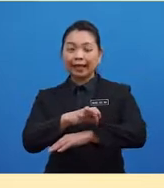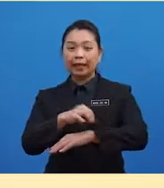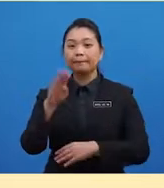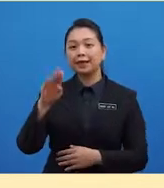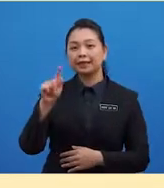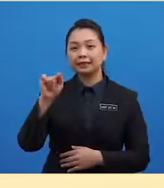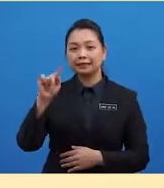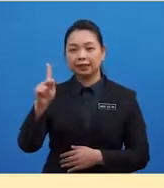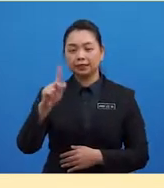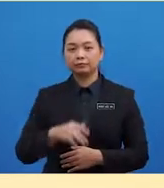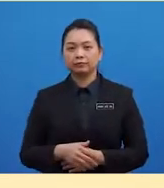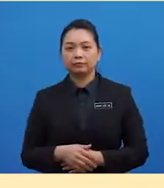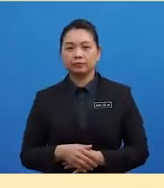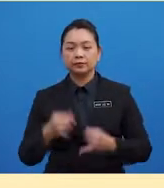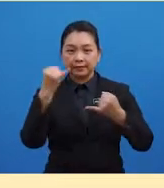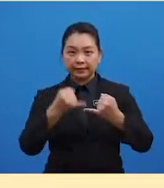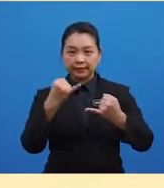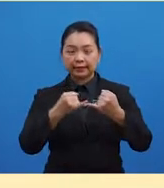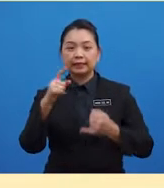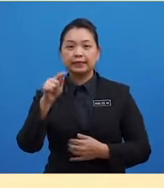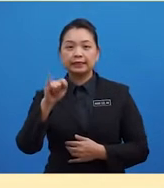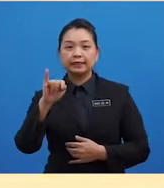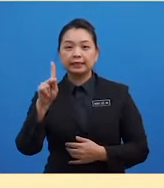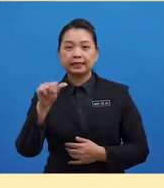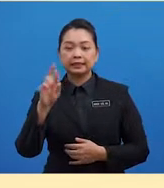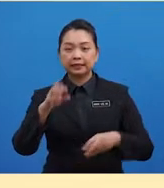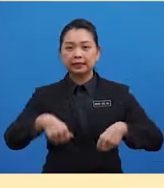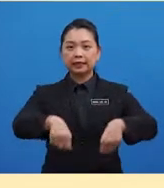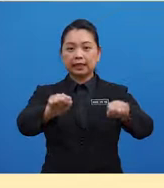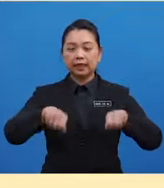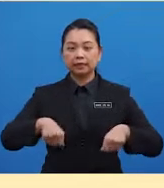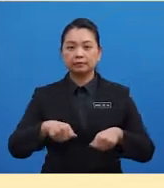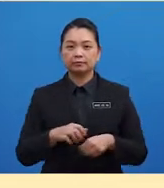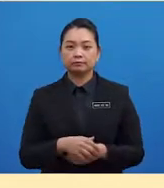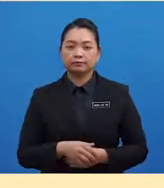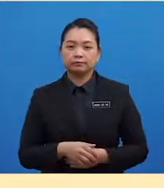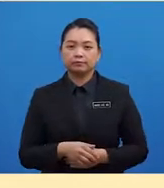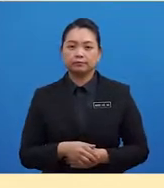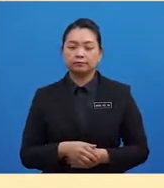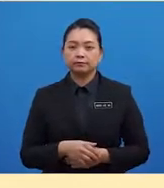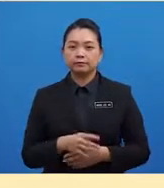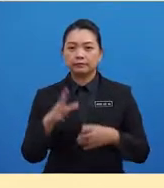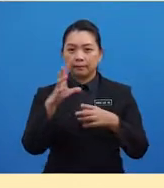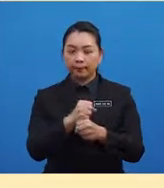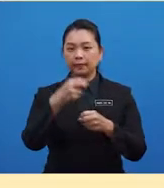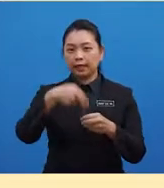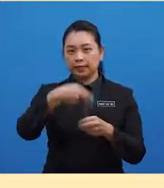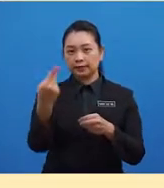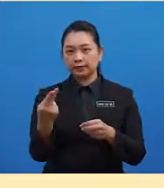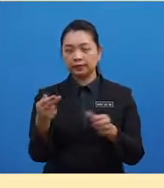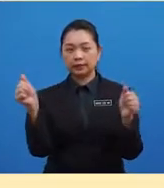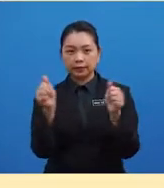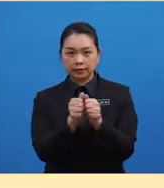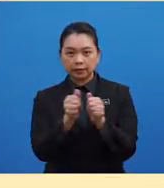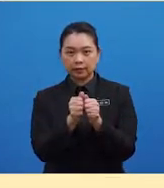murid-murid? Yang terakhir ialah tikar. Corak-corak yang cantik dan menarik dapat dihasilkan dengan